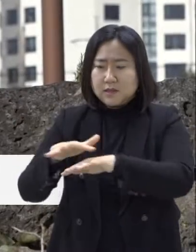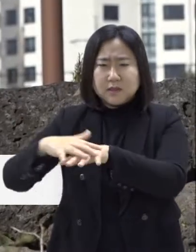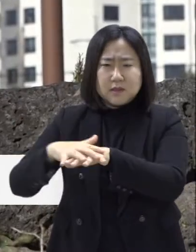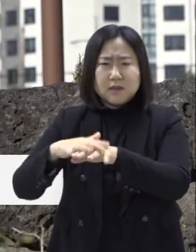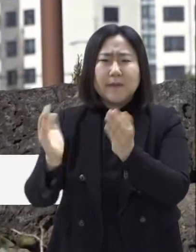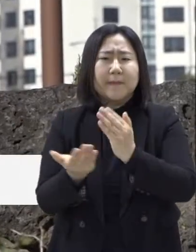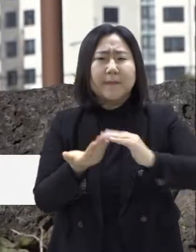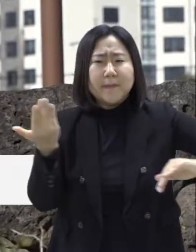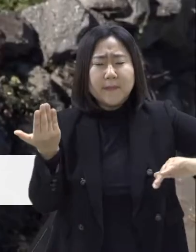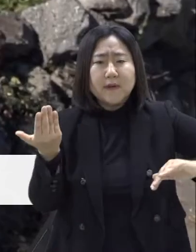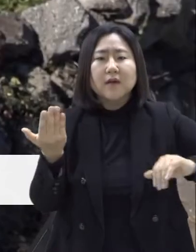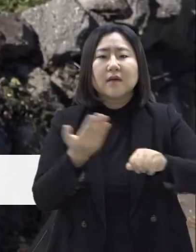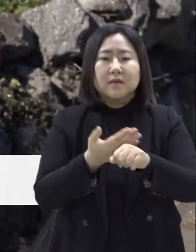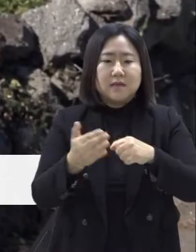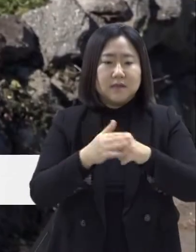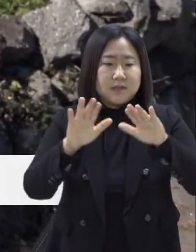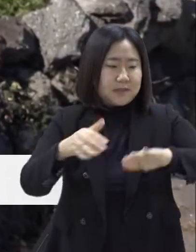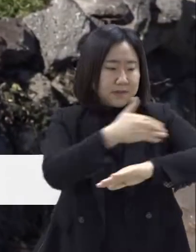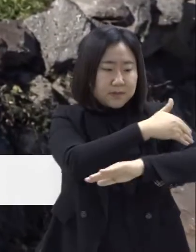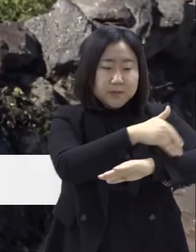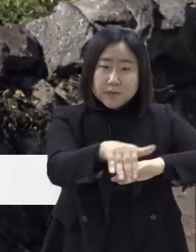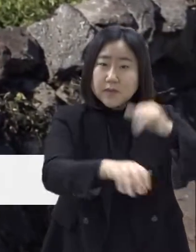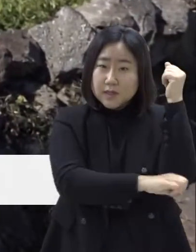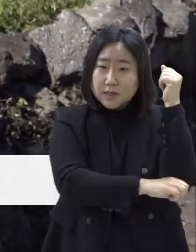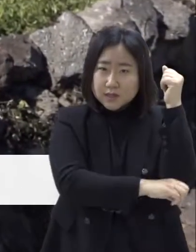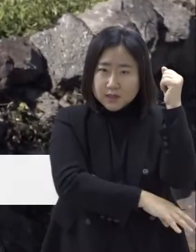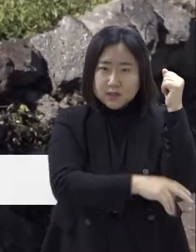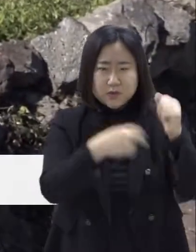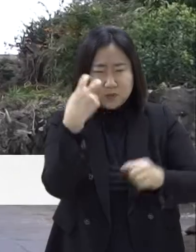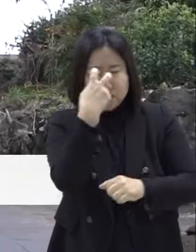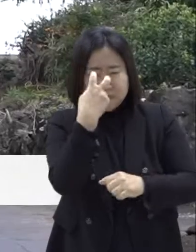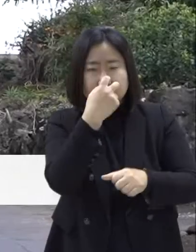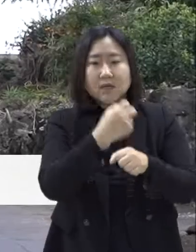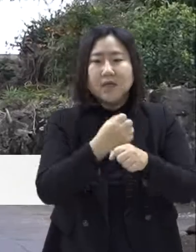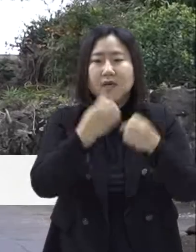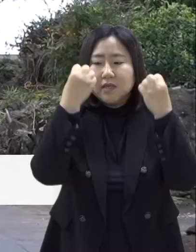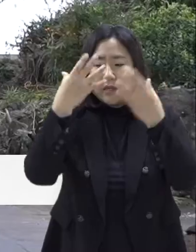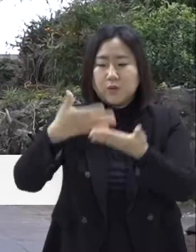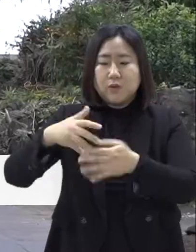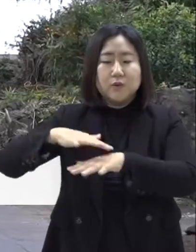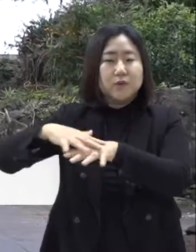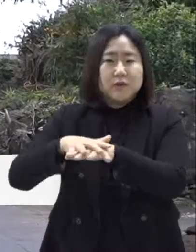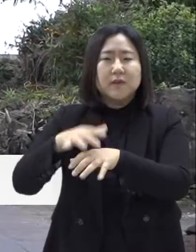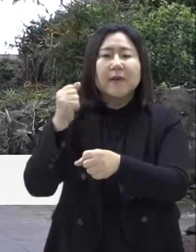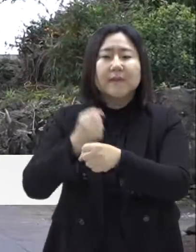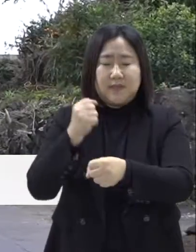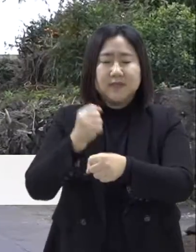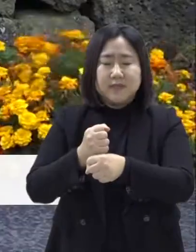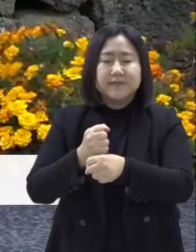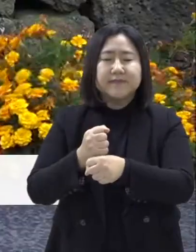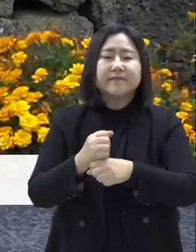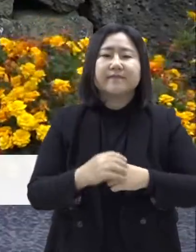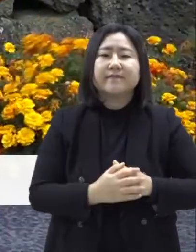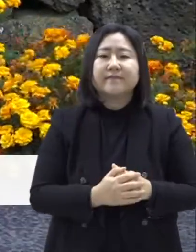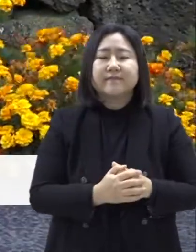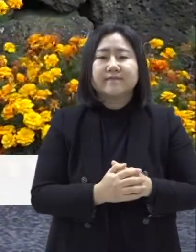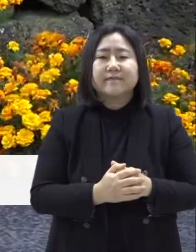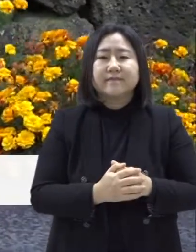지적 불부합지를 현재 토지 경계를 기준으로 조사 측량해 새로운 지적도를 작성하는